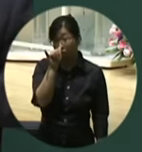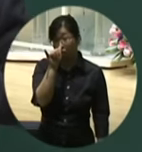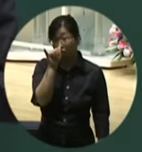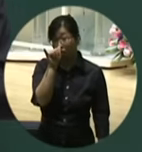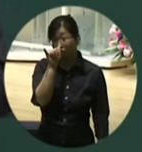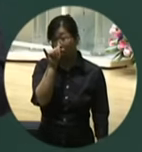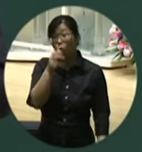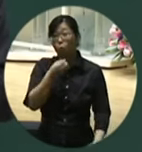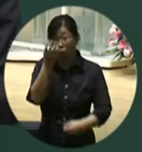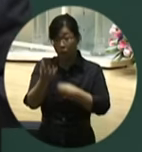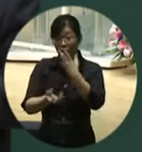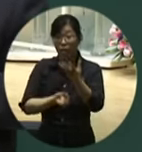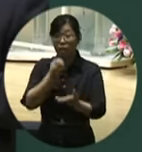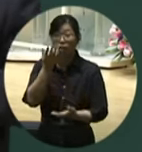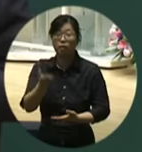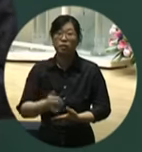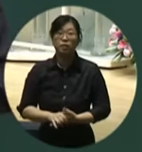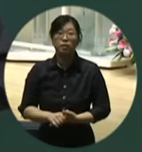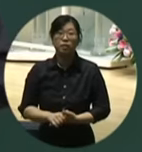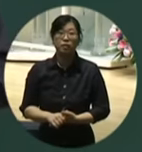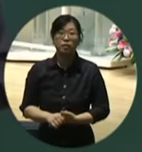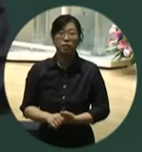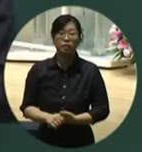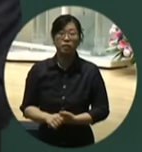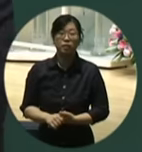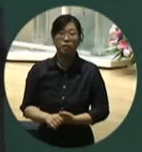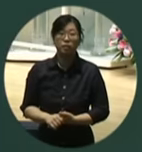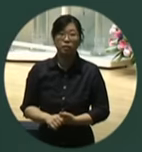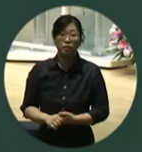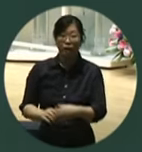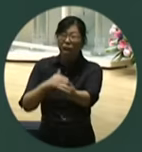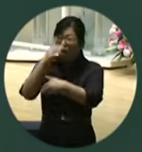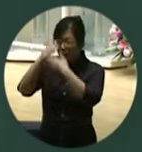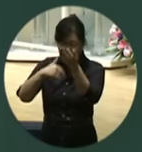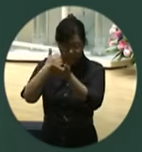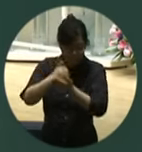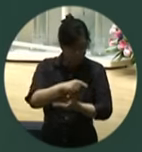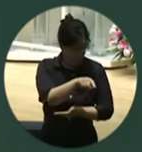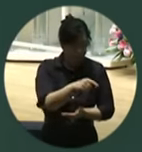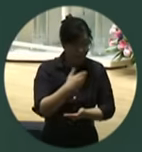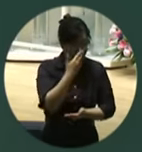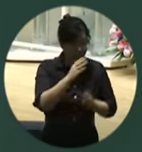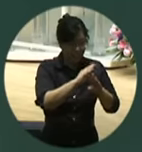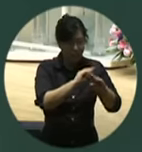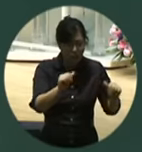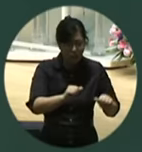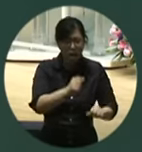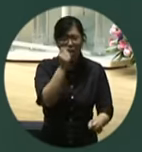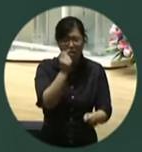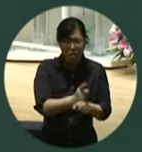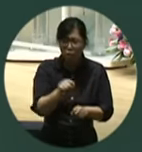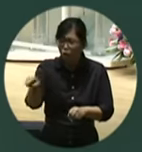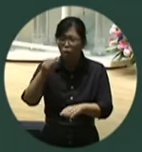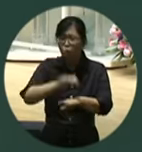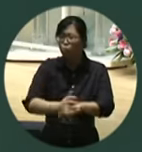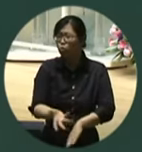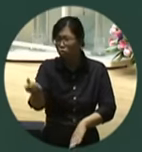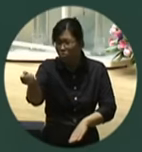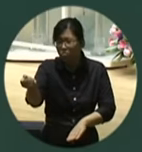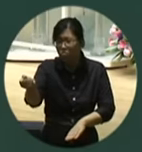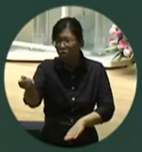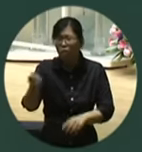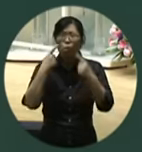know that the Lord has given this land to you. 여호와께서 이 땅을 너희에게 주신 것을 확신한다 그랬어요. So I know